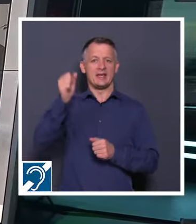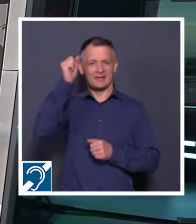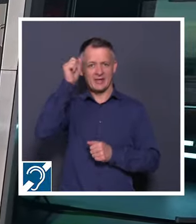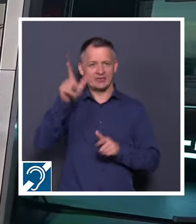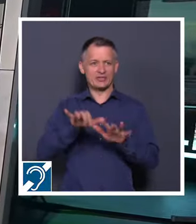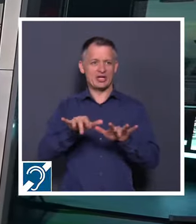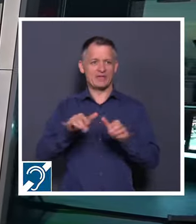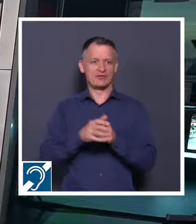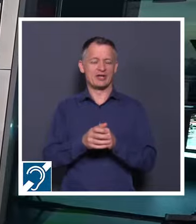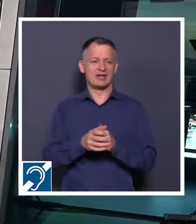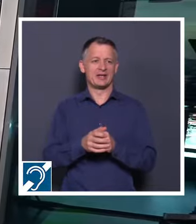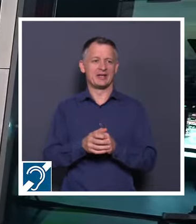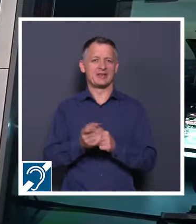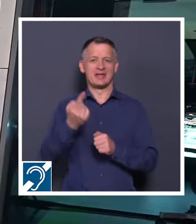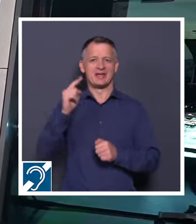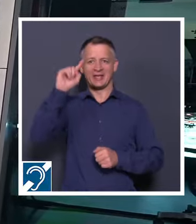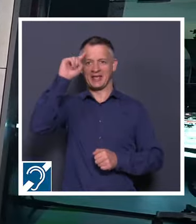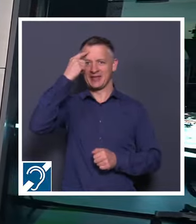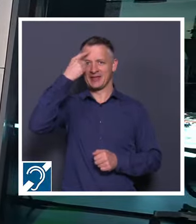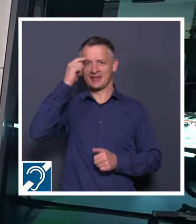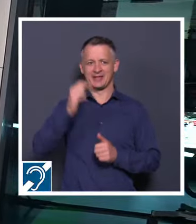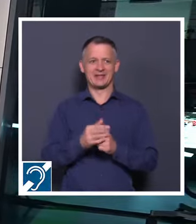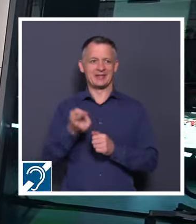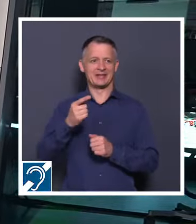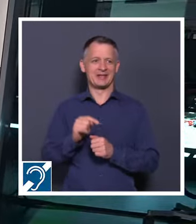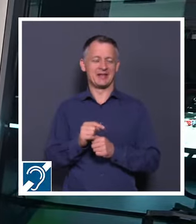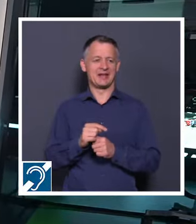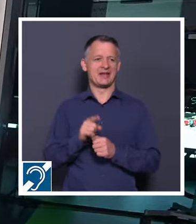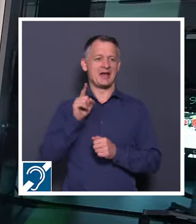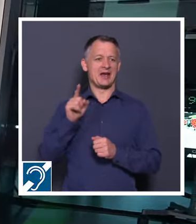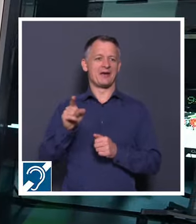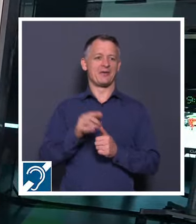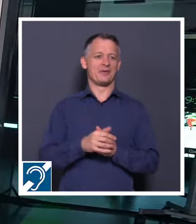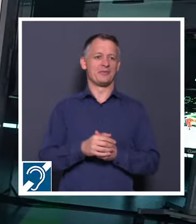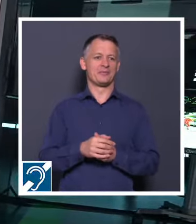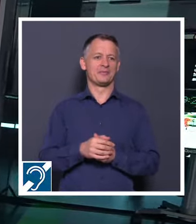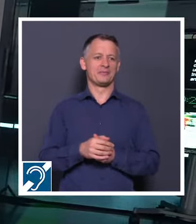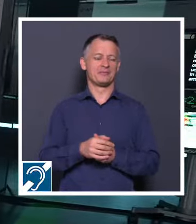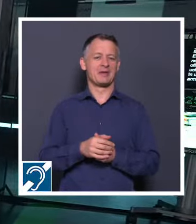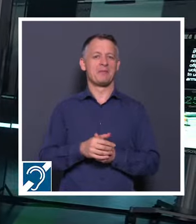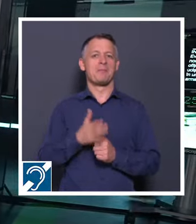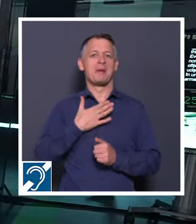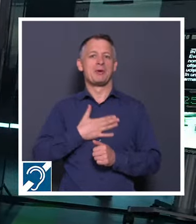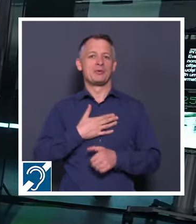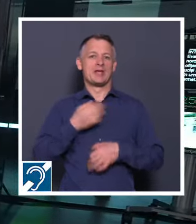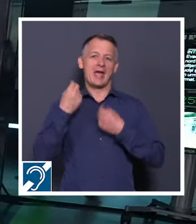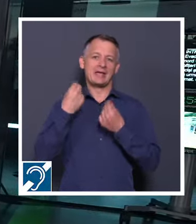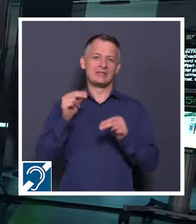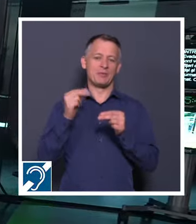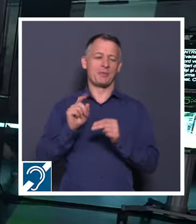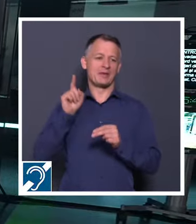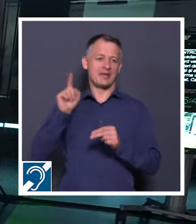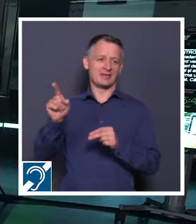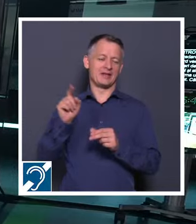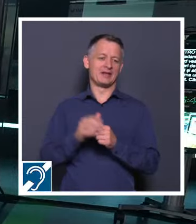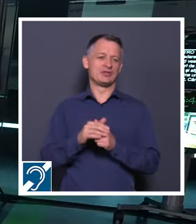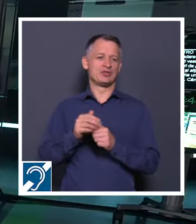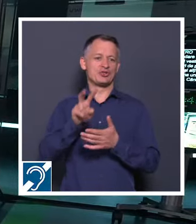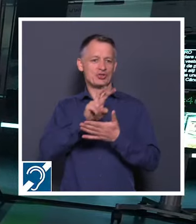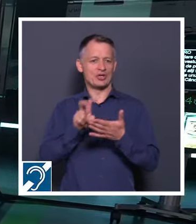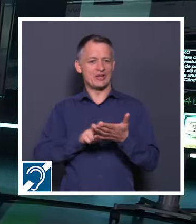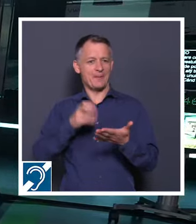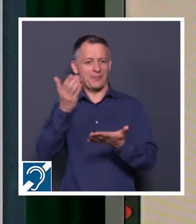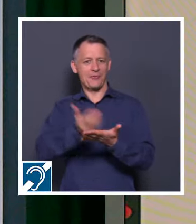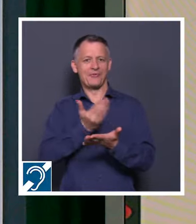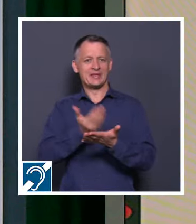artificială operată din India, din laboratoare din India. Mi-a plăcut exemplul pe care l-a dat Marian și chiar citisem acea poveste.